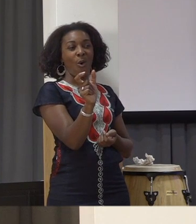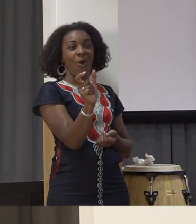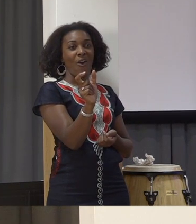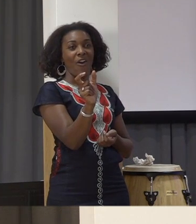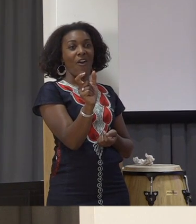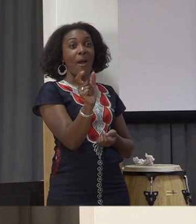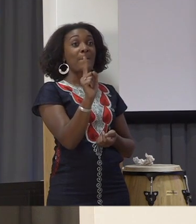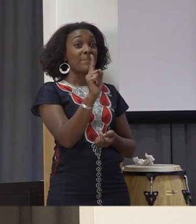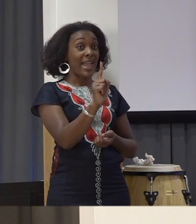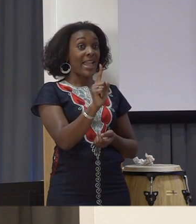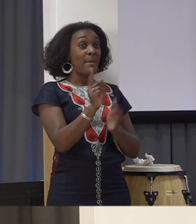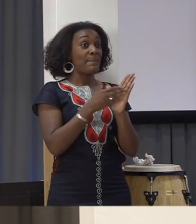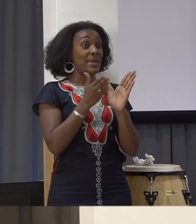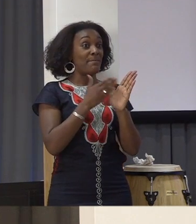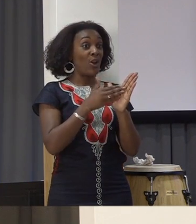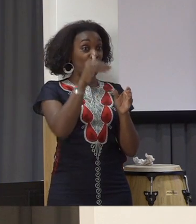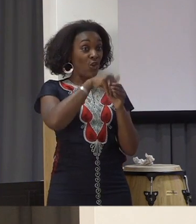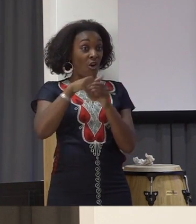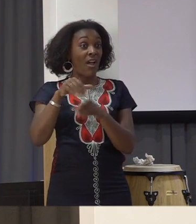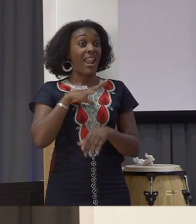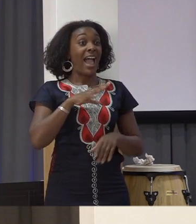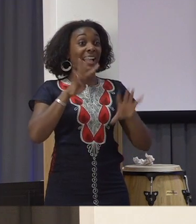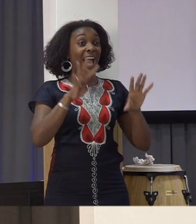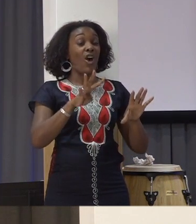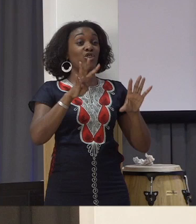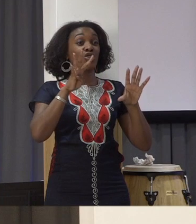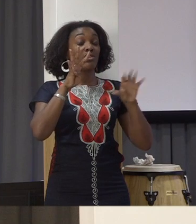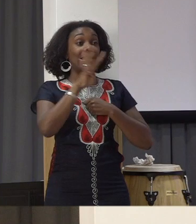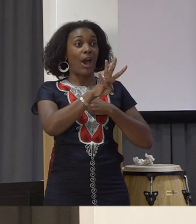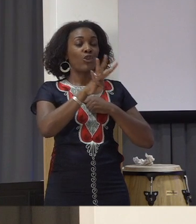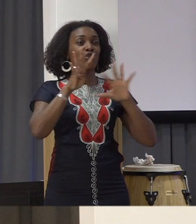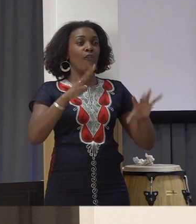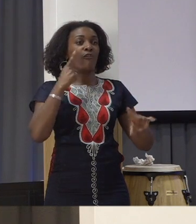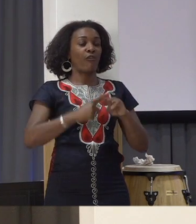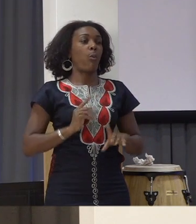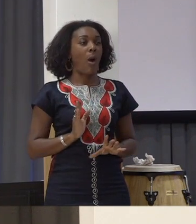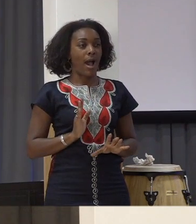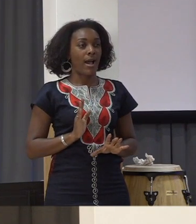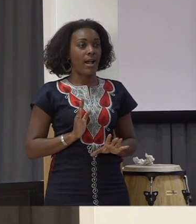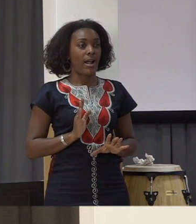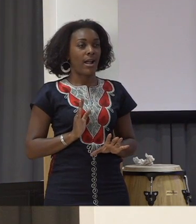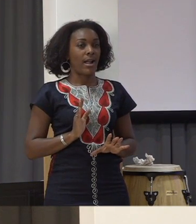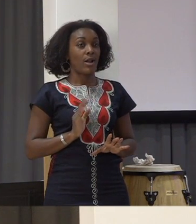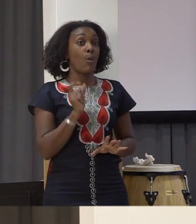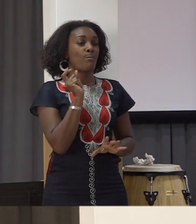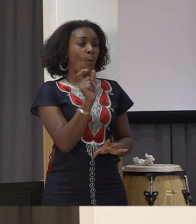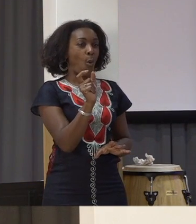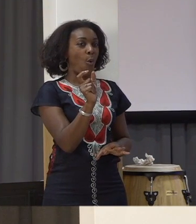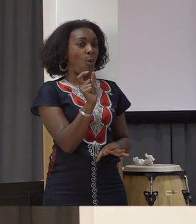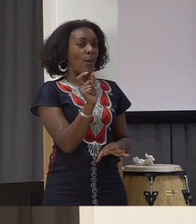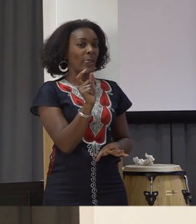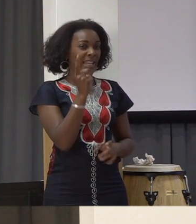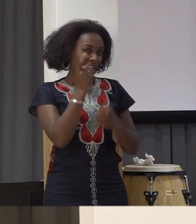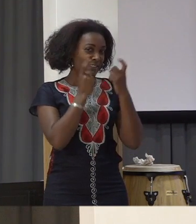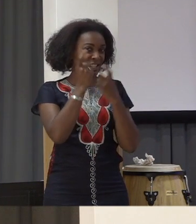dans 49 livres de la Bible sur les 66 qu'elle en compte. Je vais vous faire réfléchir un petit peu.